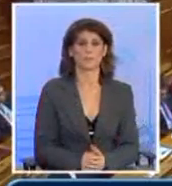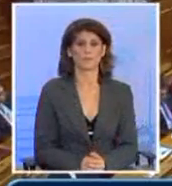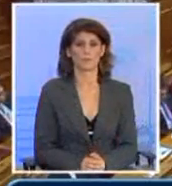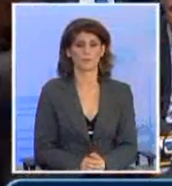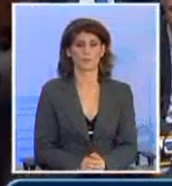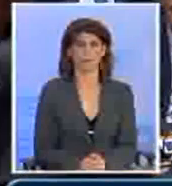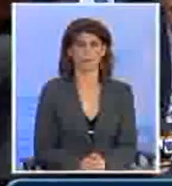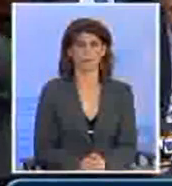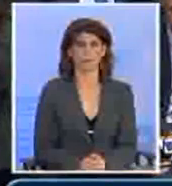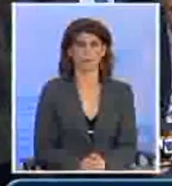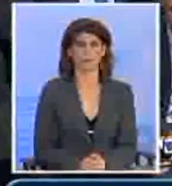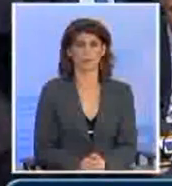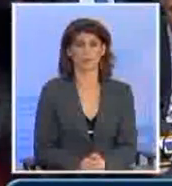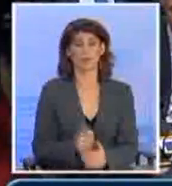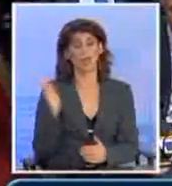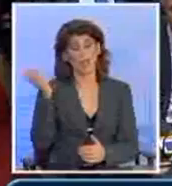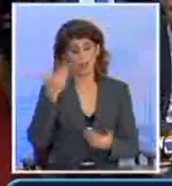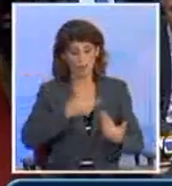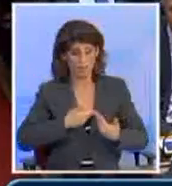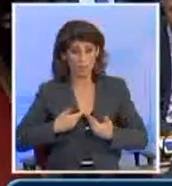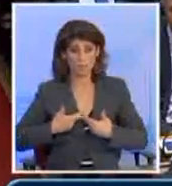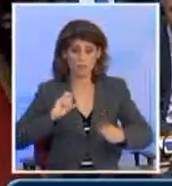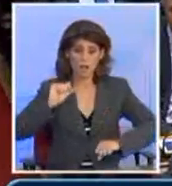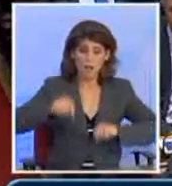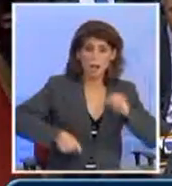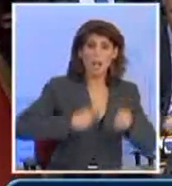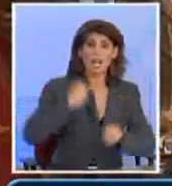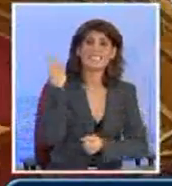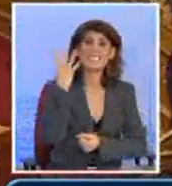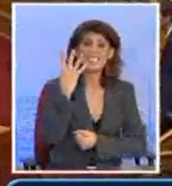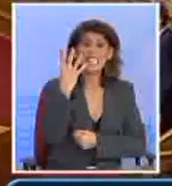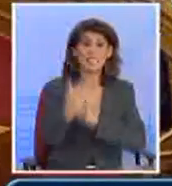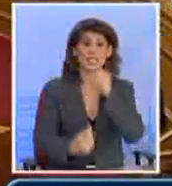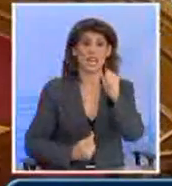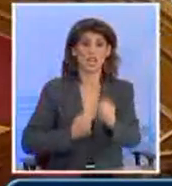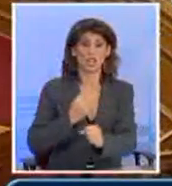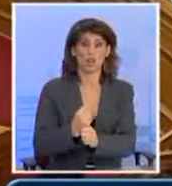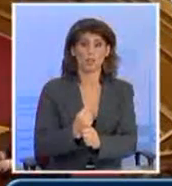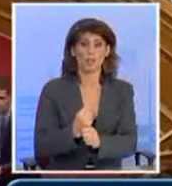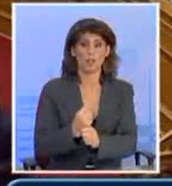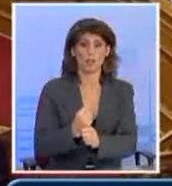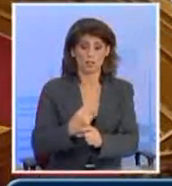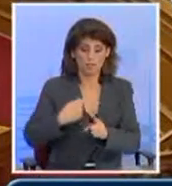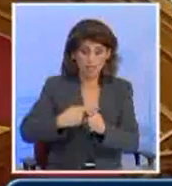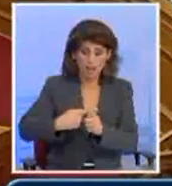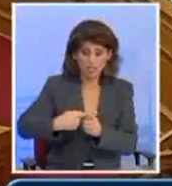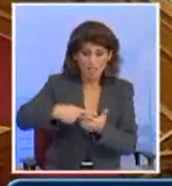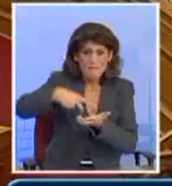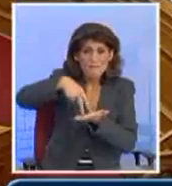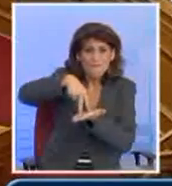εάν εμείς που αγωνιζόμαστε επί 4 χρόνια να κρατήσουμε τη χώρα όρθια